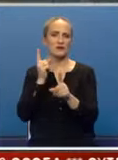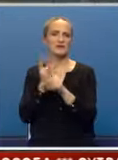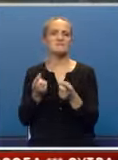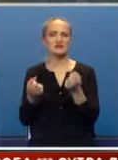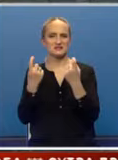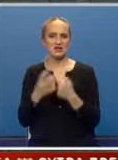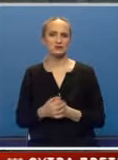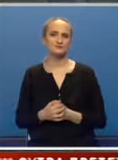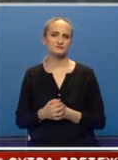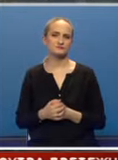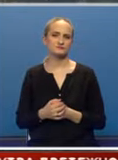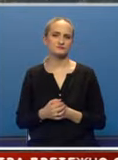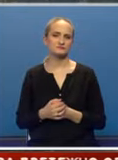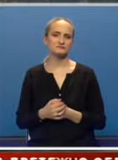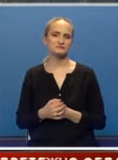i